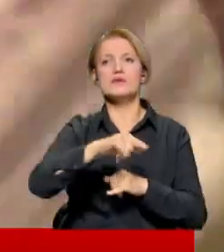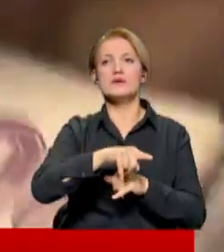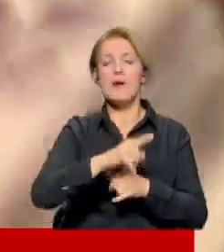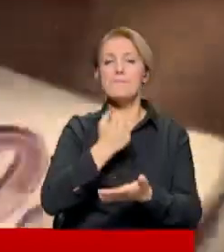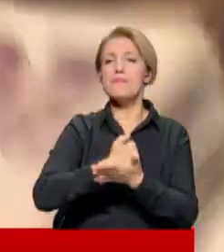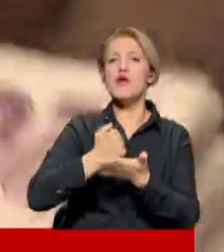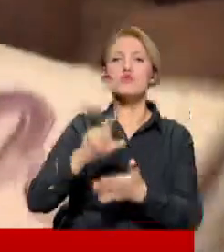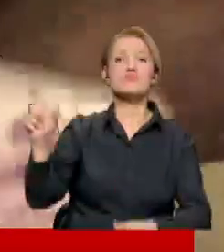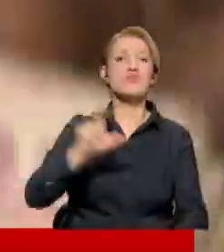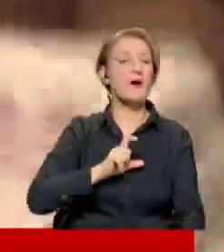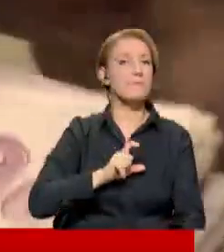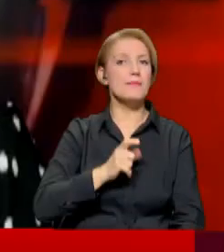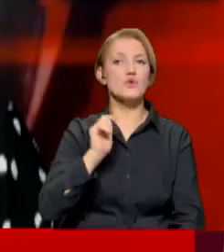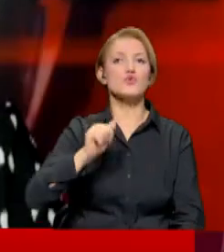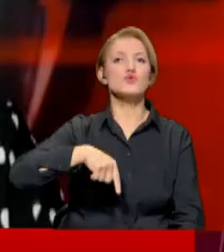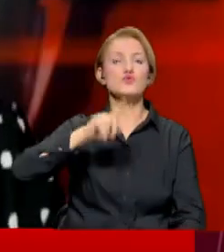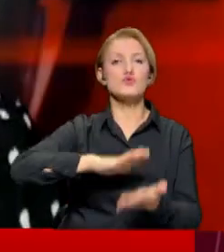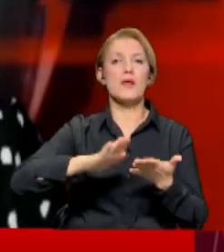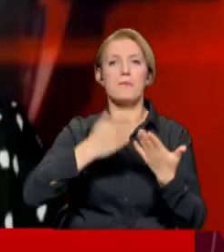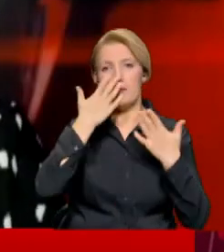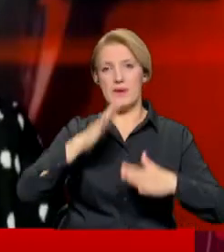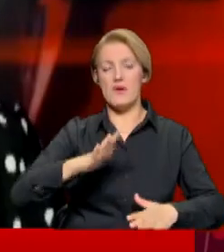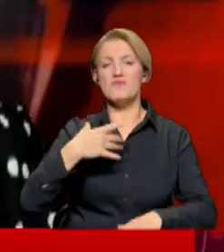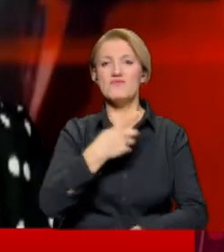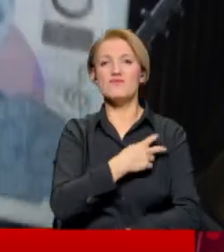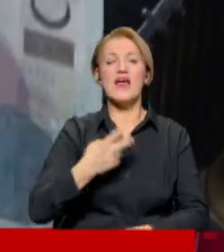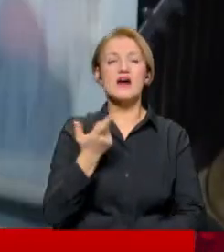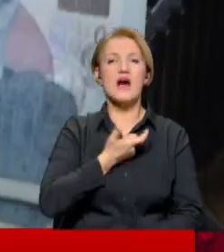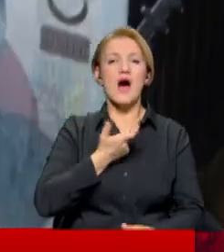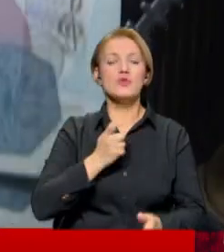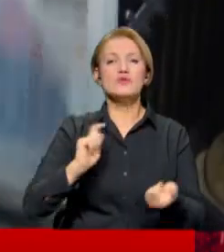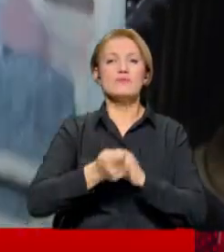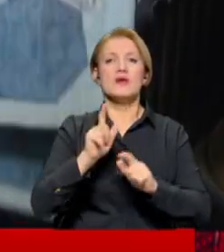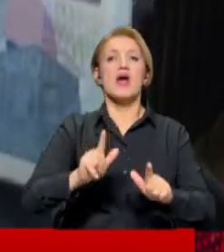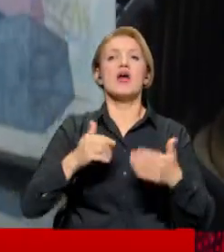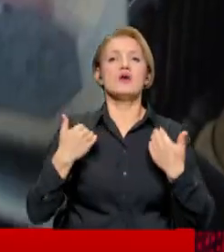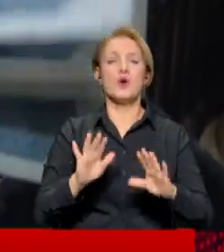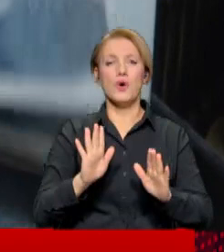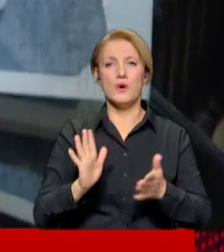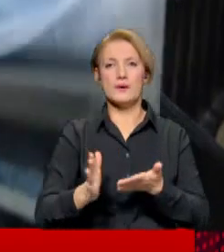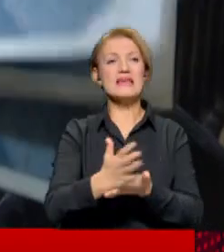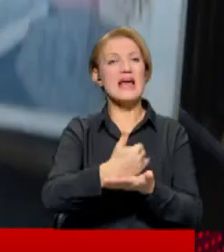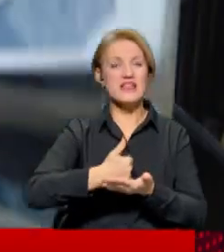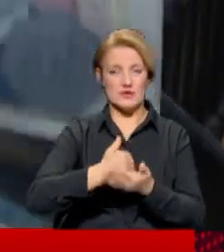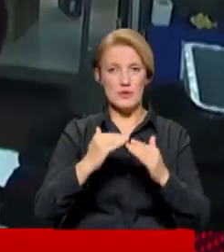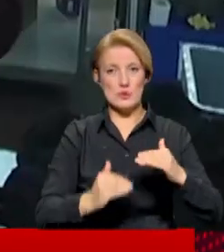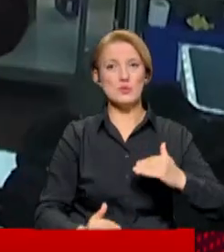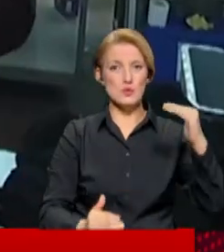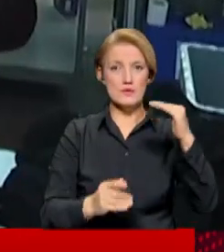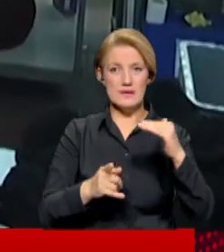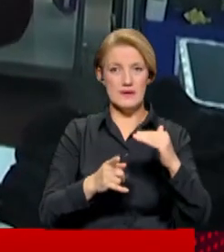dilimlerine güncelleme bekliyor vergi kanununda değişmesine gerek yok gelir matrahı yükseldiği zaman işçi arkadaşlarımızın